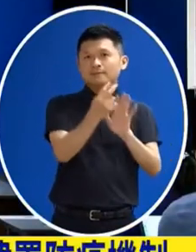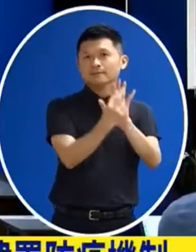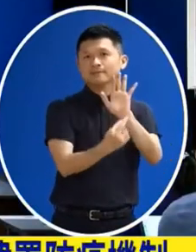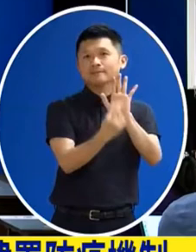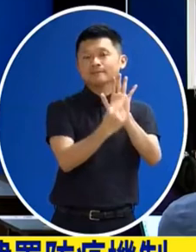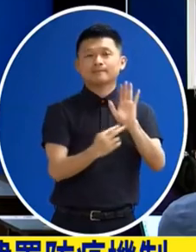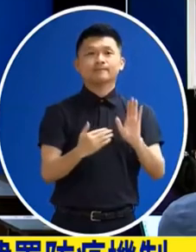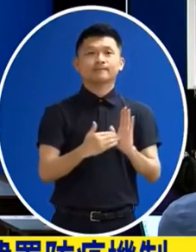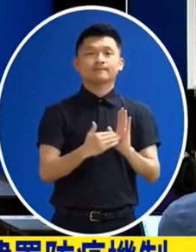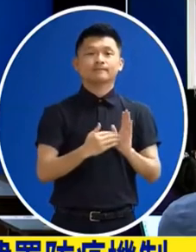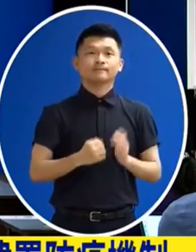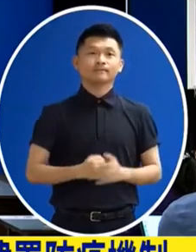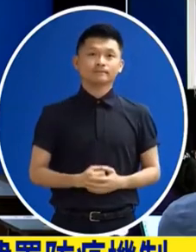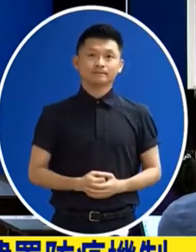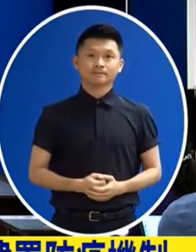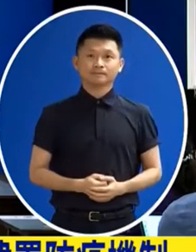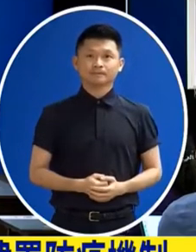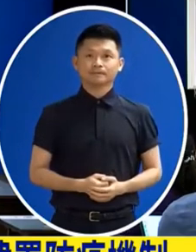明。